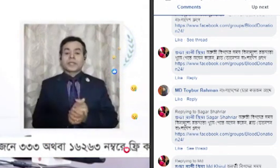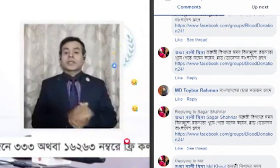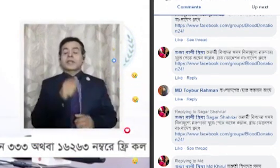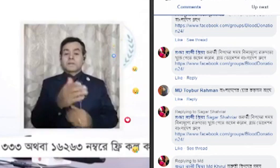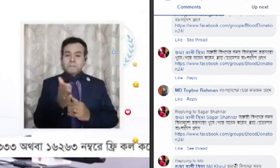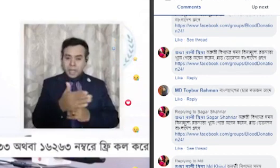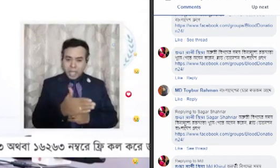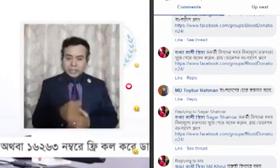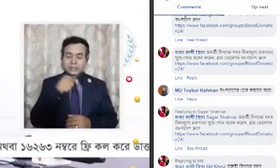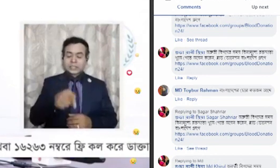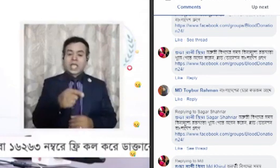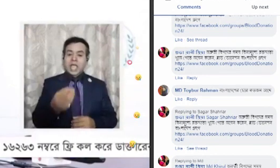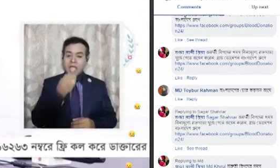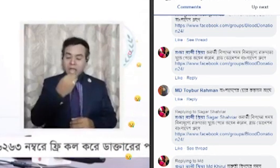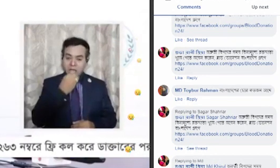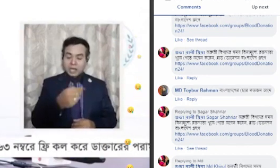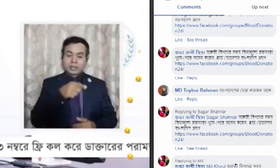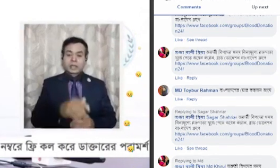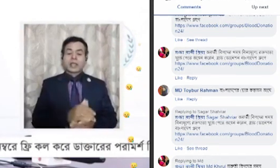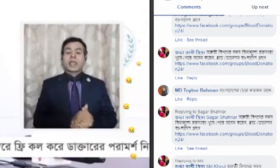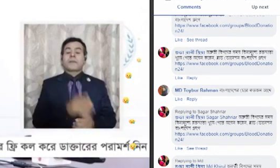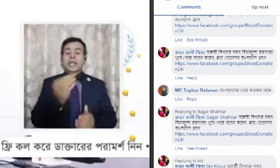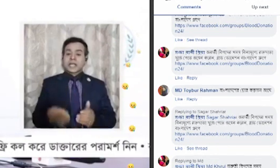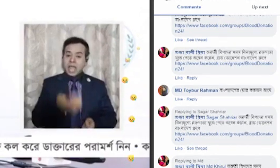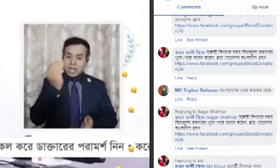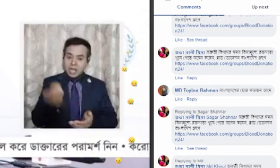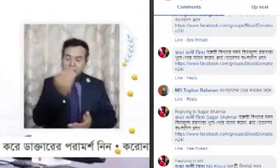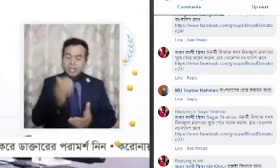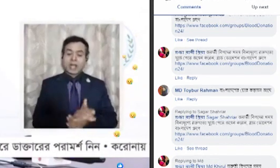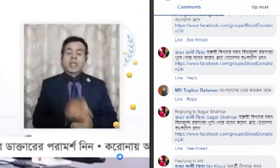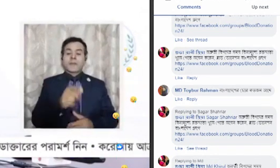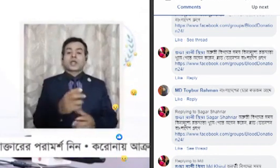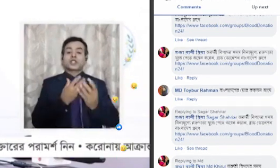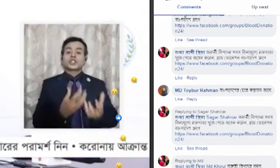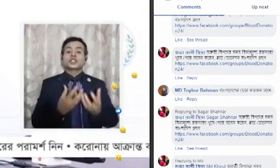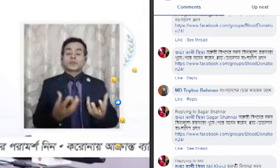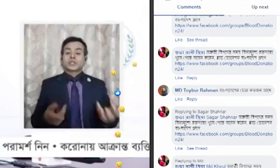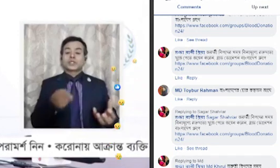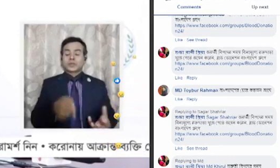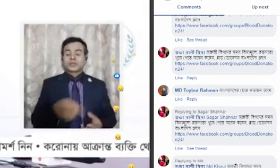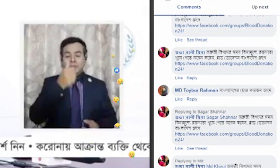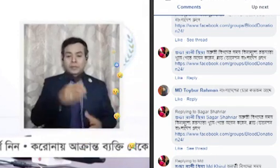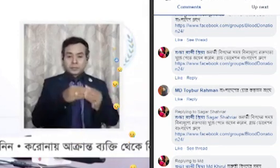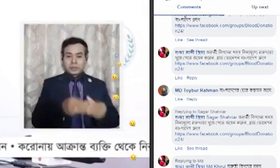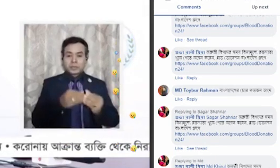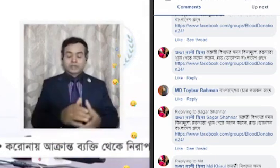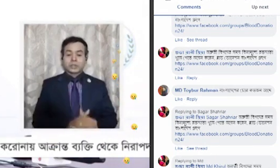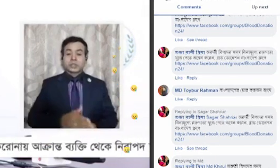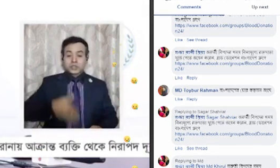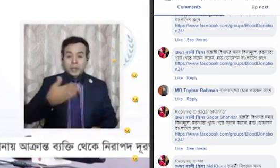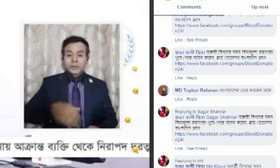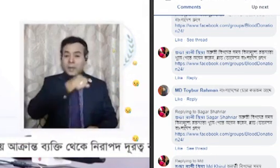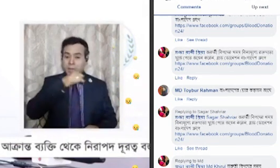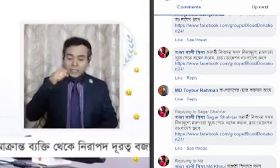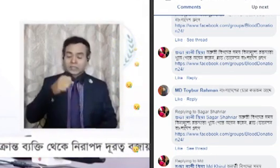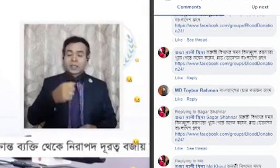এবং ফলমূল, এগুলি আমরা খাবার খাবো। খাবারের মধ্যে আমিষ থাকলেও ভালো হয়, তবে যে কোনো ধরনের ডালের মধ্যেও, আমাদের